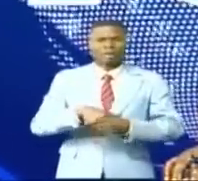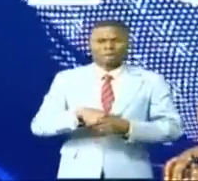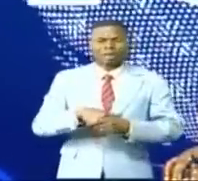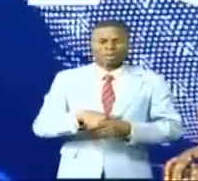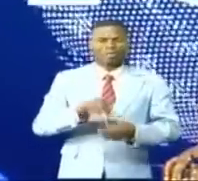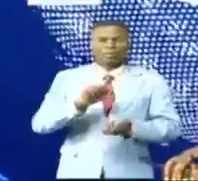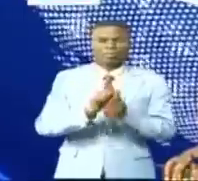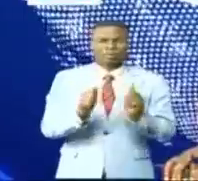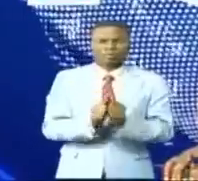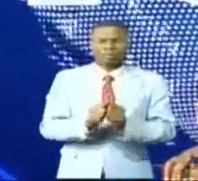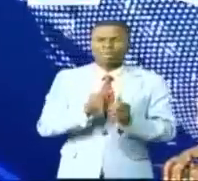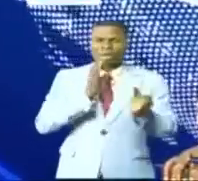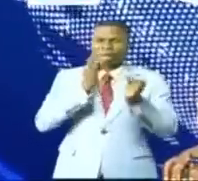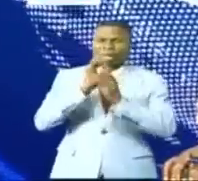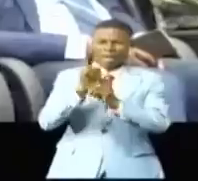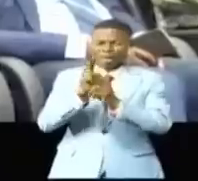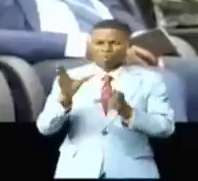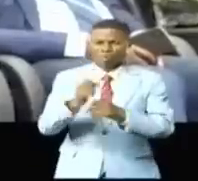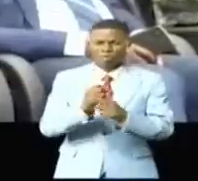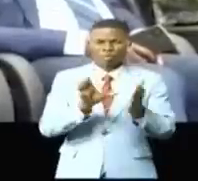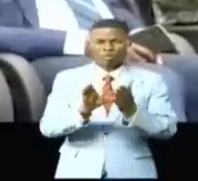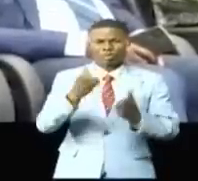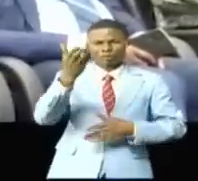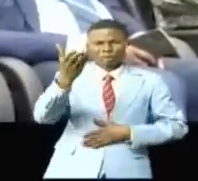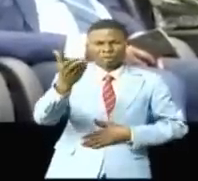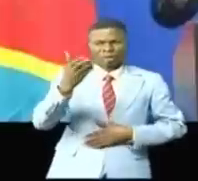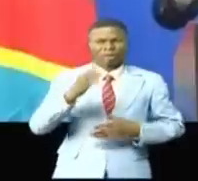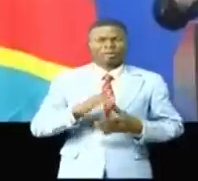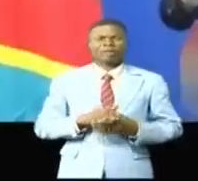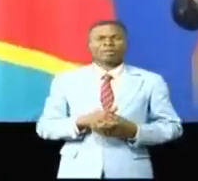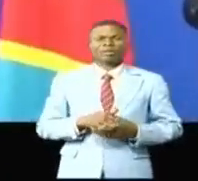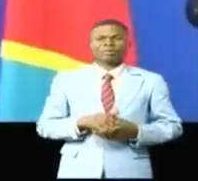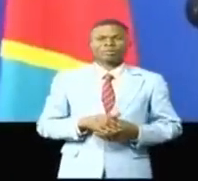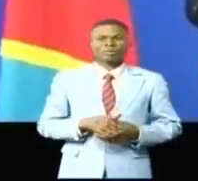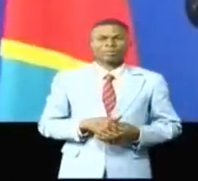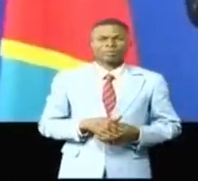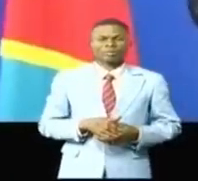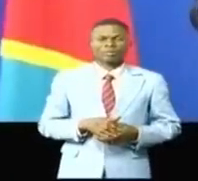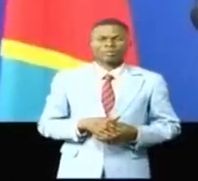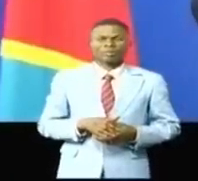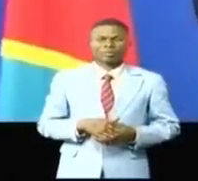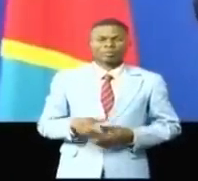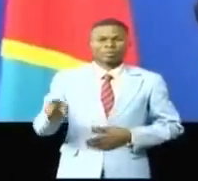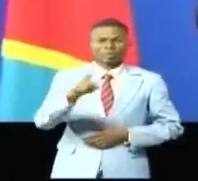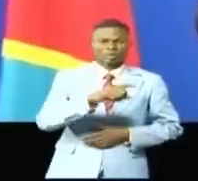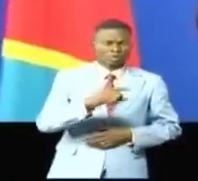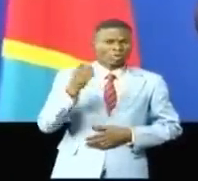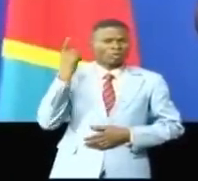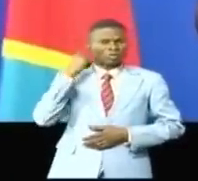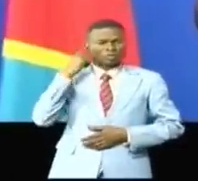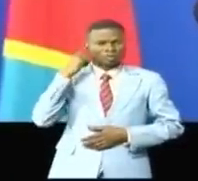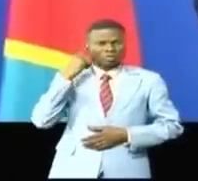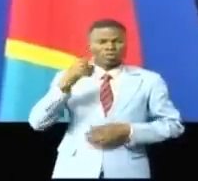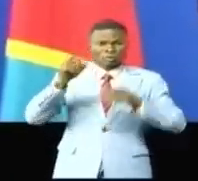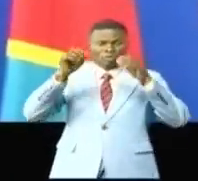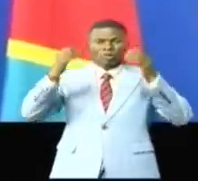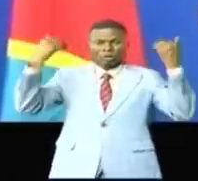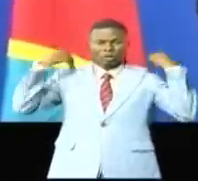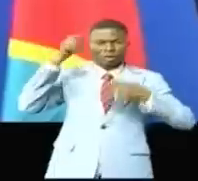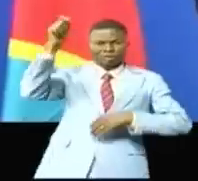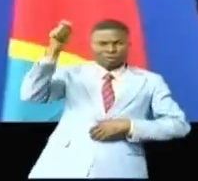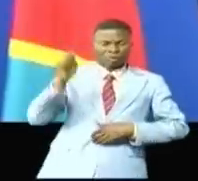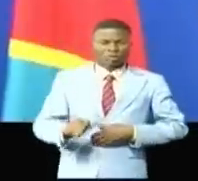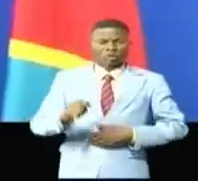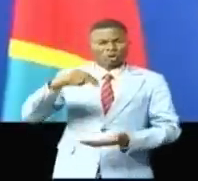d'un briefing. Reportage. Nous en avons quatre fronts. Bolanda qui mokonza mapinga et mora le baki ba jeune il faut battre